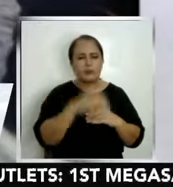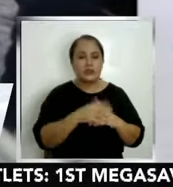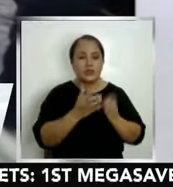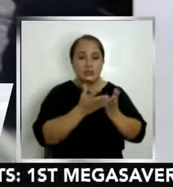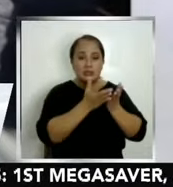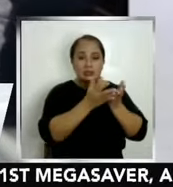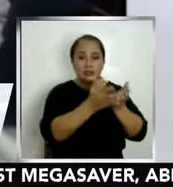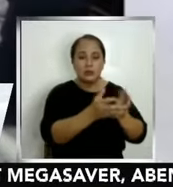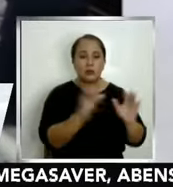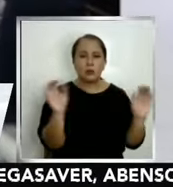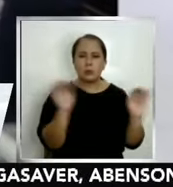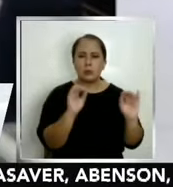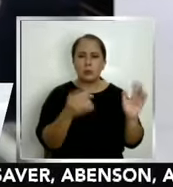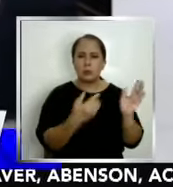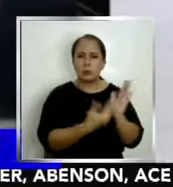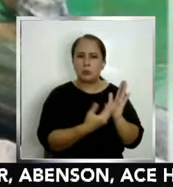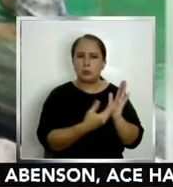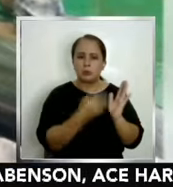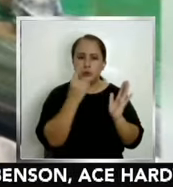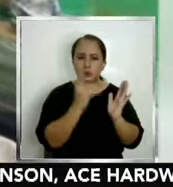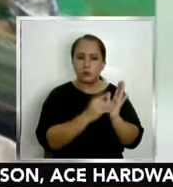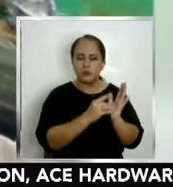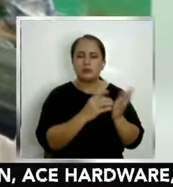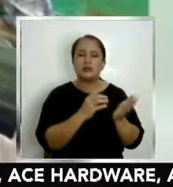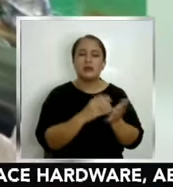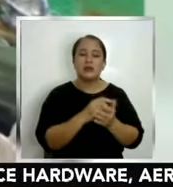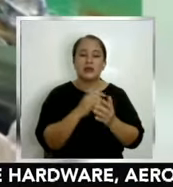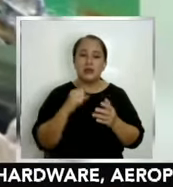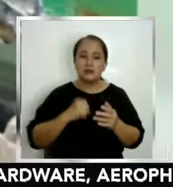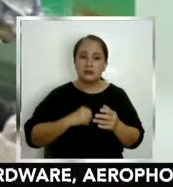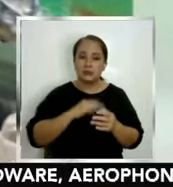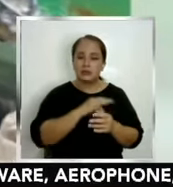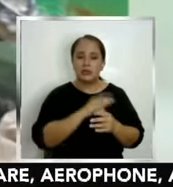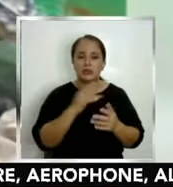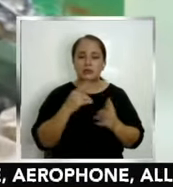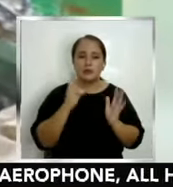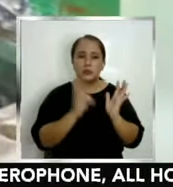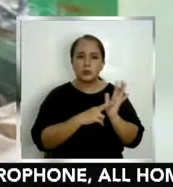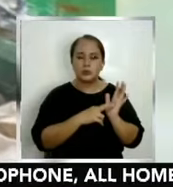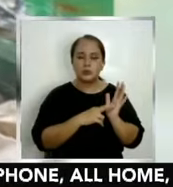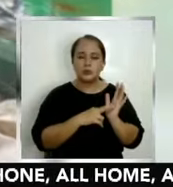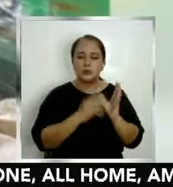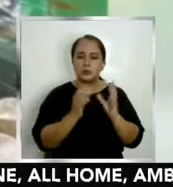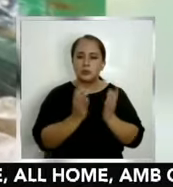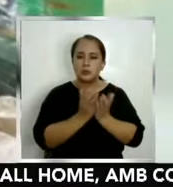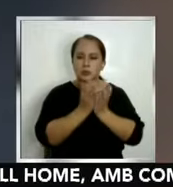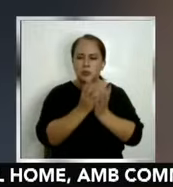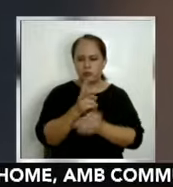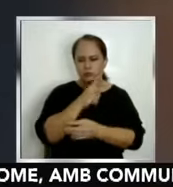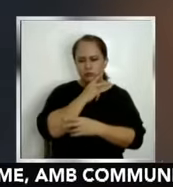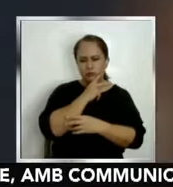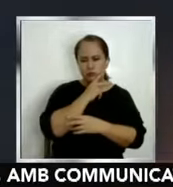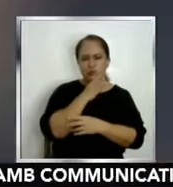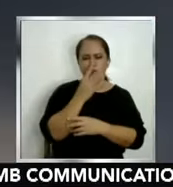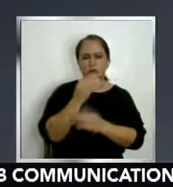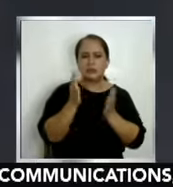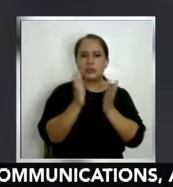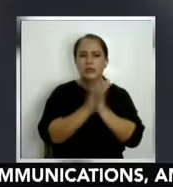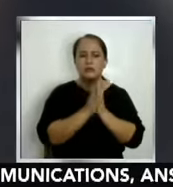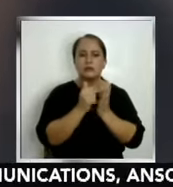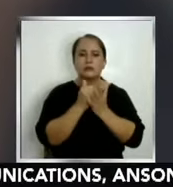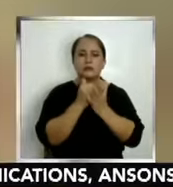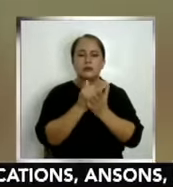may pakitang dokumento ang crew na sakay nito maging rehistro ng barko. Nagdudang Coast Guard at nagpatulong sa Chinese Embassy at